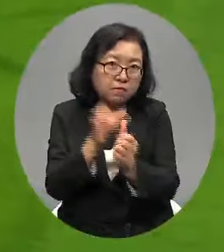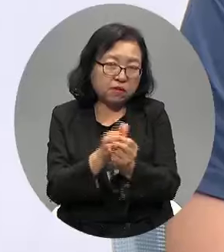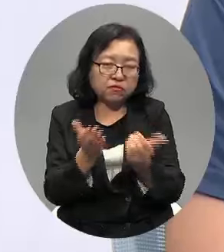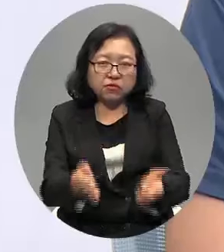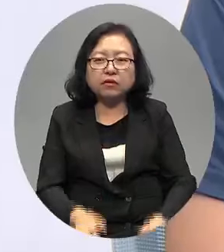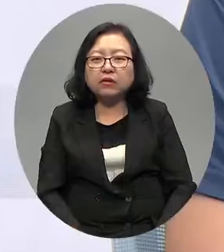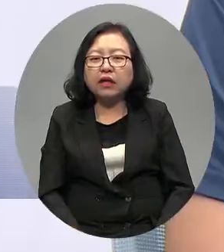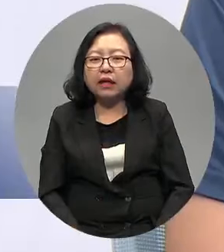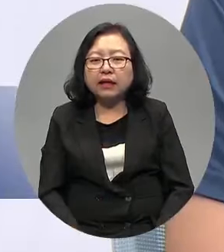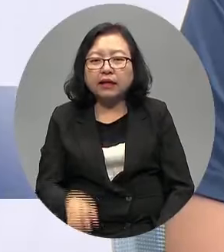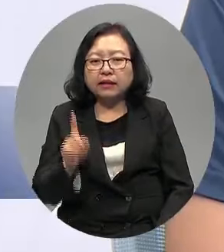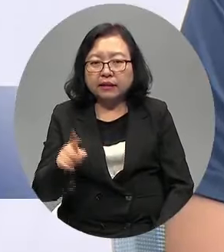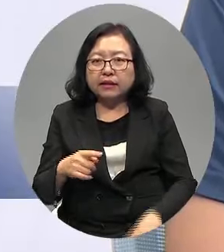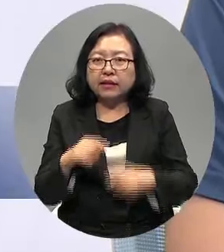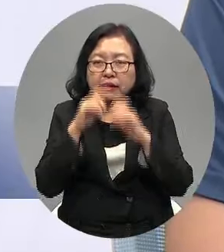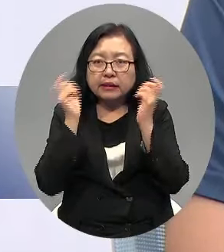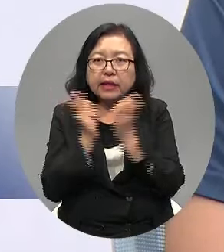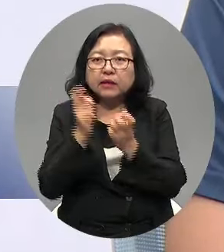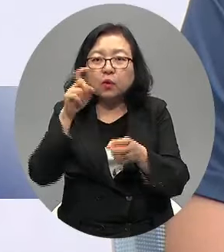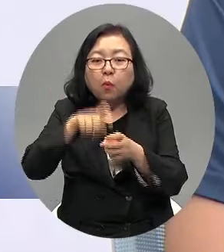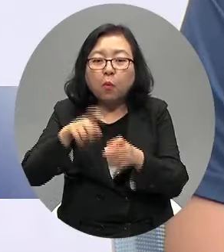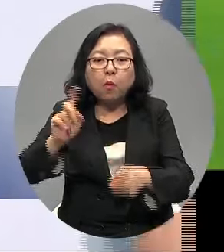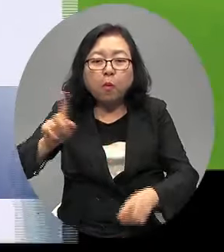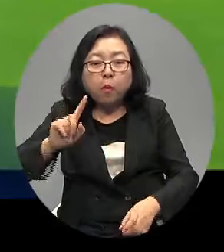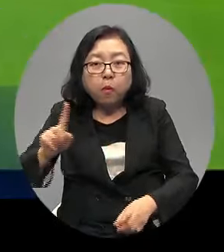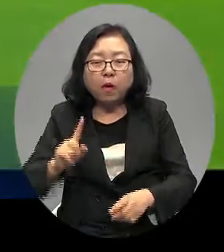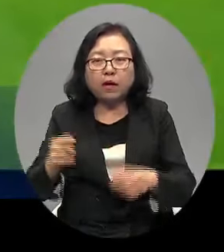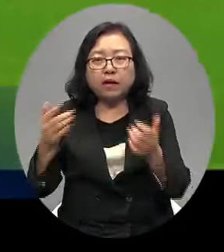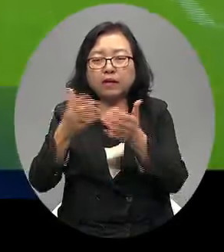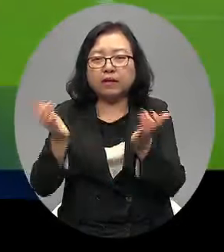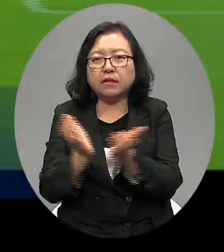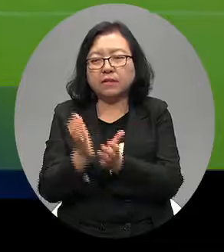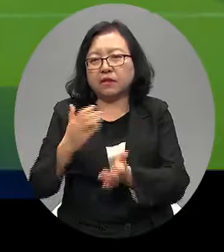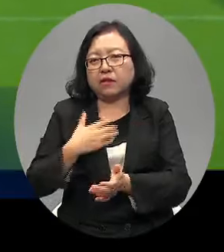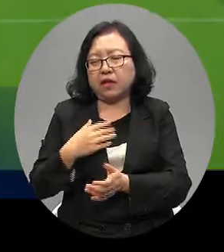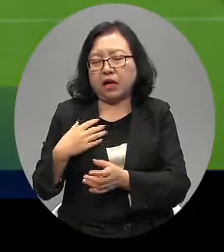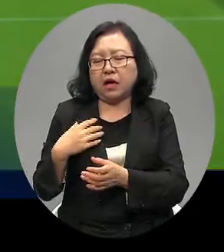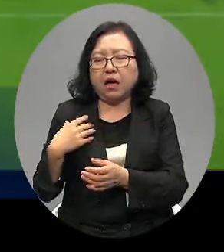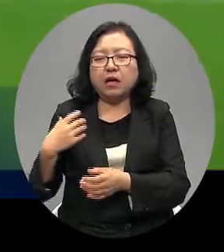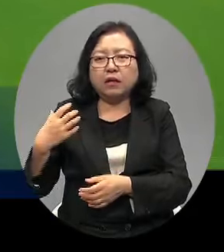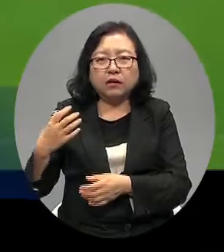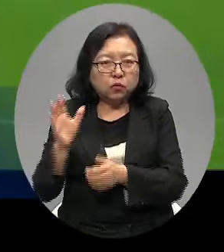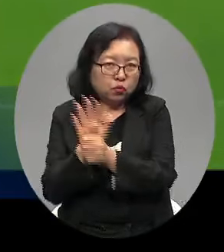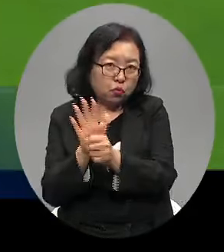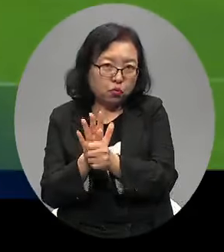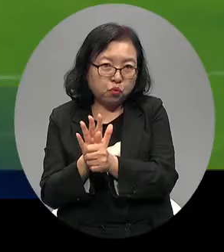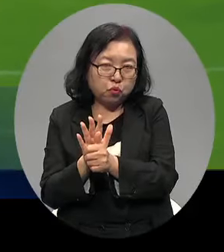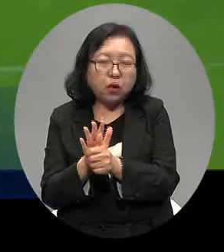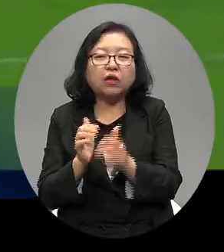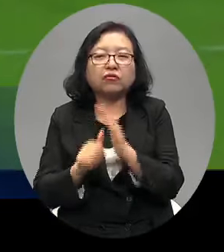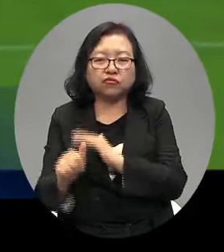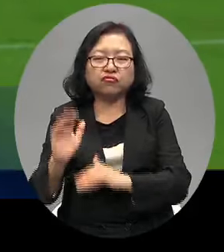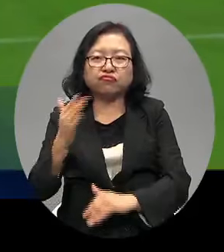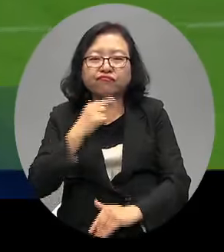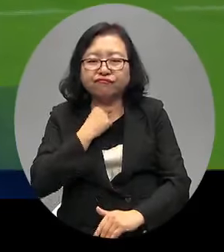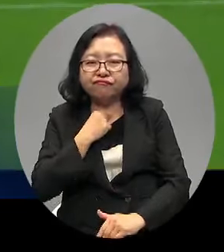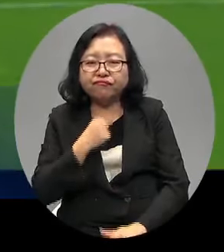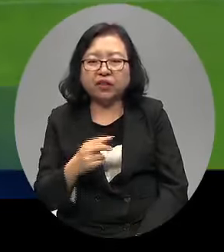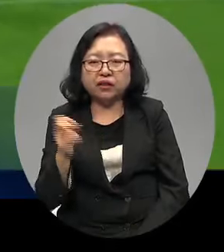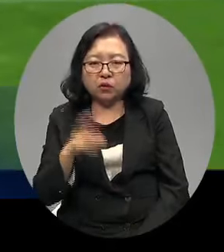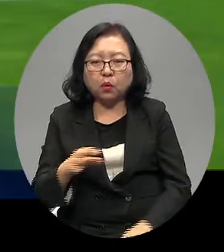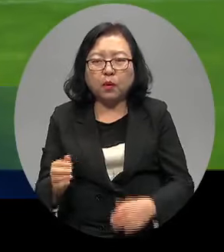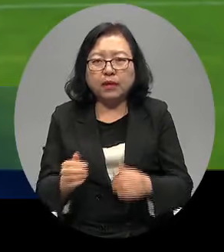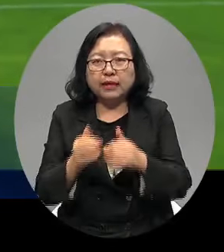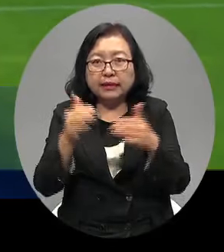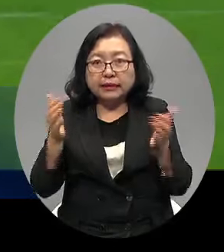é permanecer aqui, né? Como eu falei, gostei muito do clube. E meu objetivo é continuar e